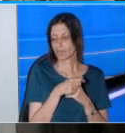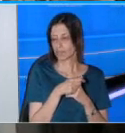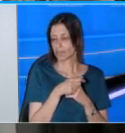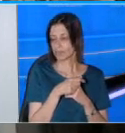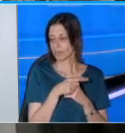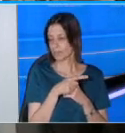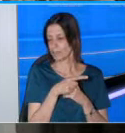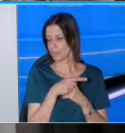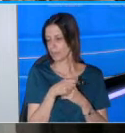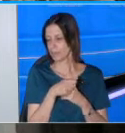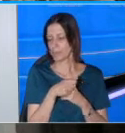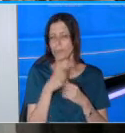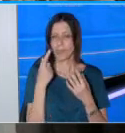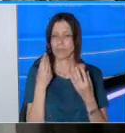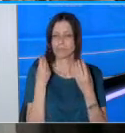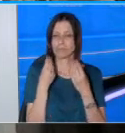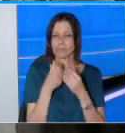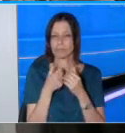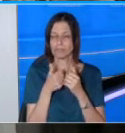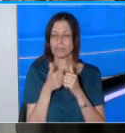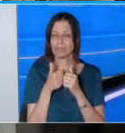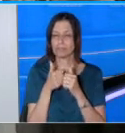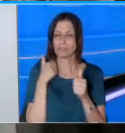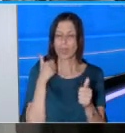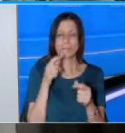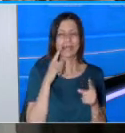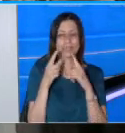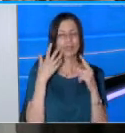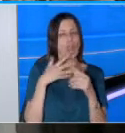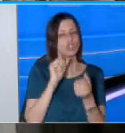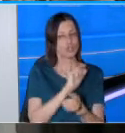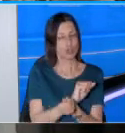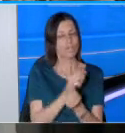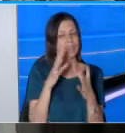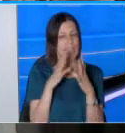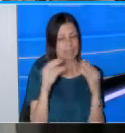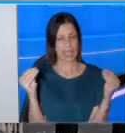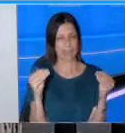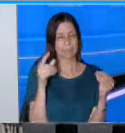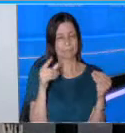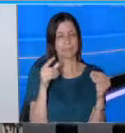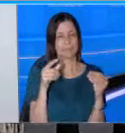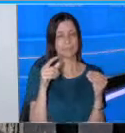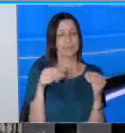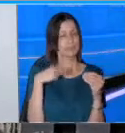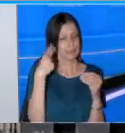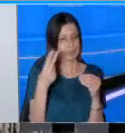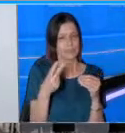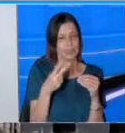שהשעתו של המסע ומתן על השבועים והנעדרים, וככה זה גם מתוכנן, תגיע